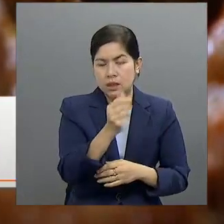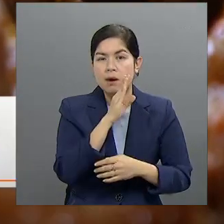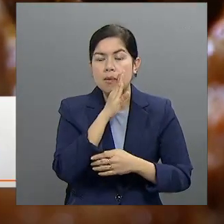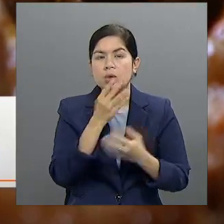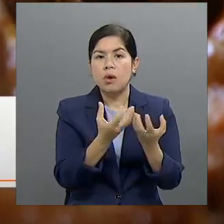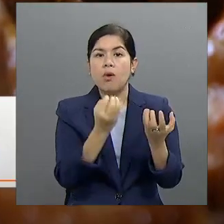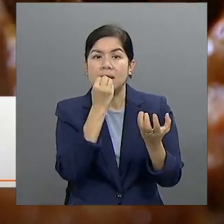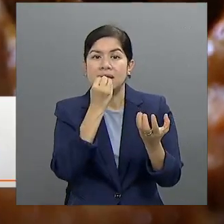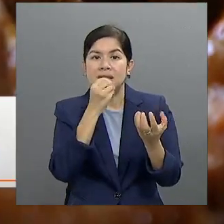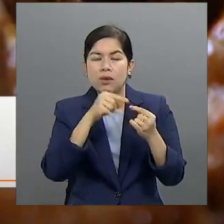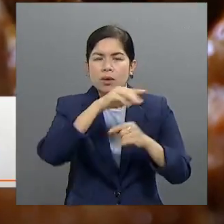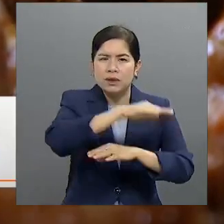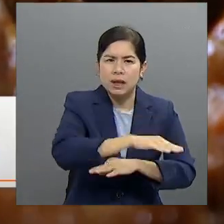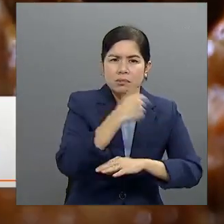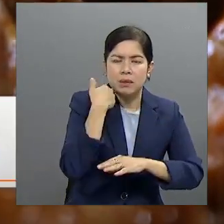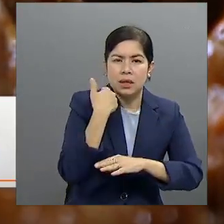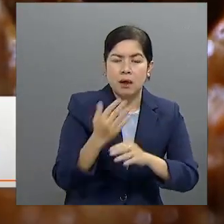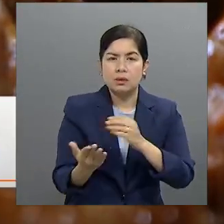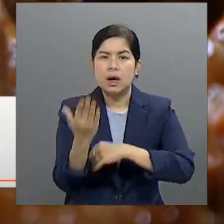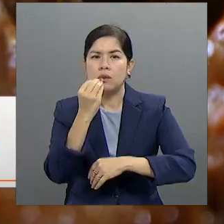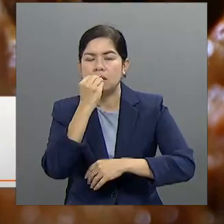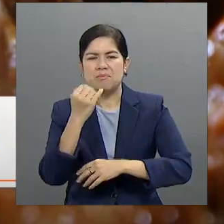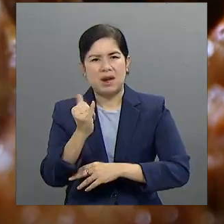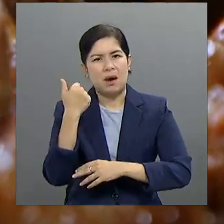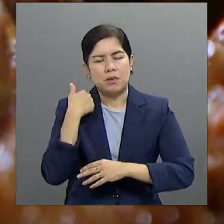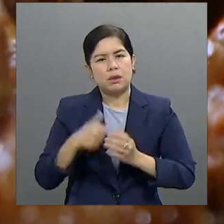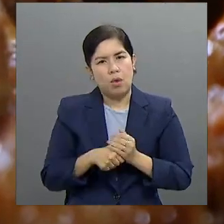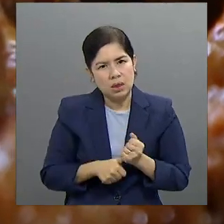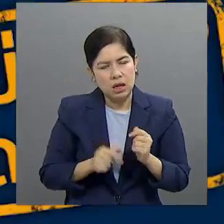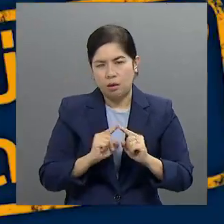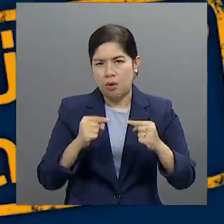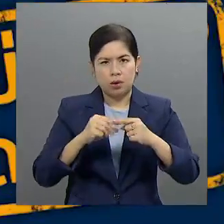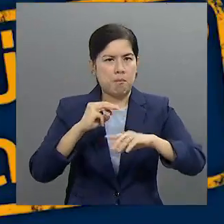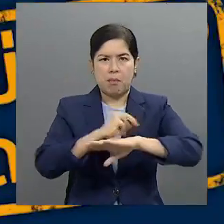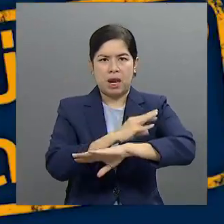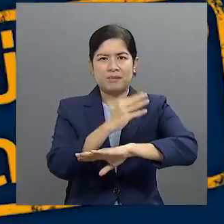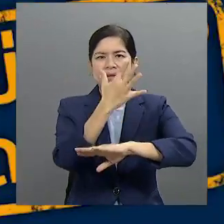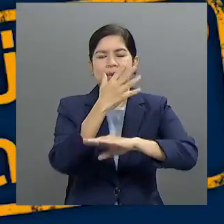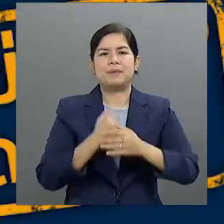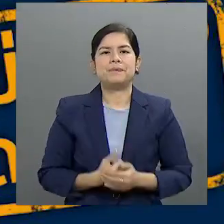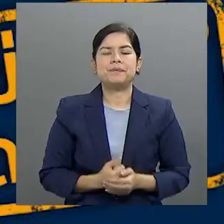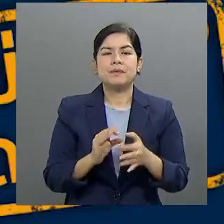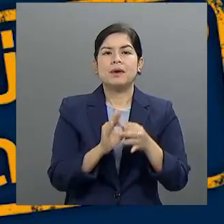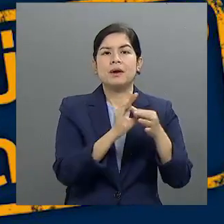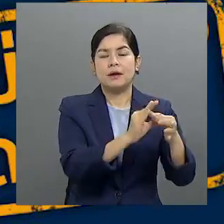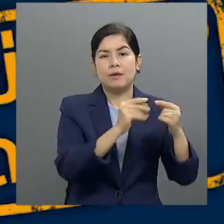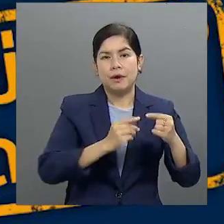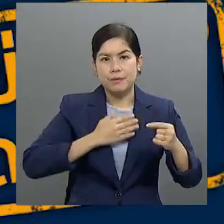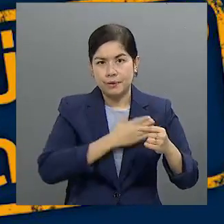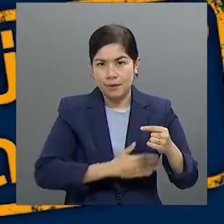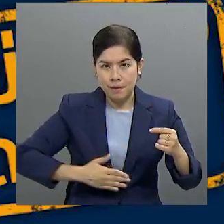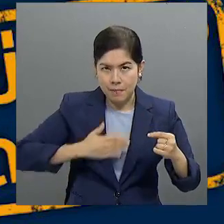แต่ไม่ถึงขั้นที่ทำให้เกิดมะเร็งนะครับยังอยู่กันที่เรื่องของสุขภาพคุณผู้ชมครับส่งต่อข้อมูลกันอีกบอกว่าเส้นเลือด